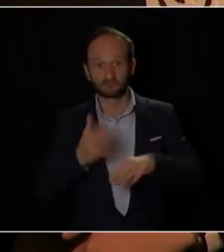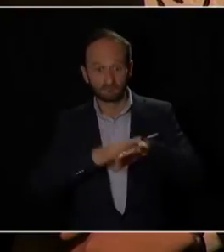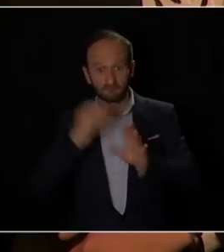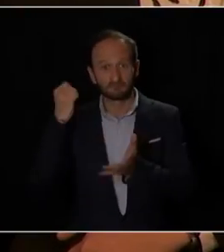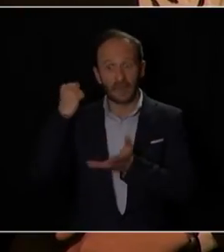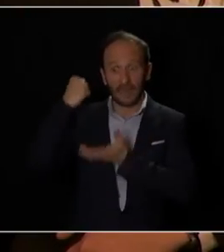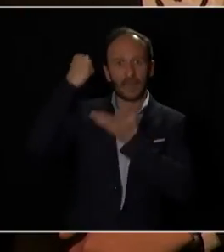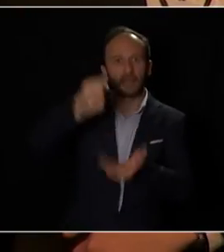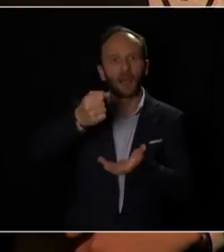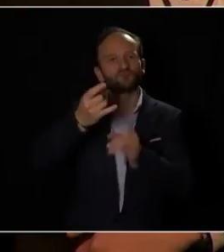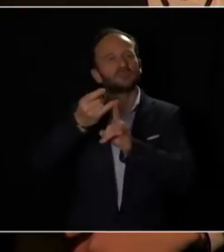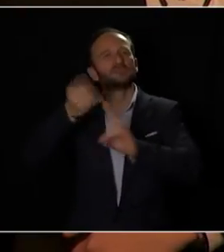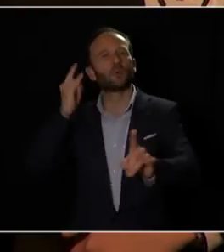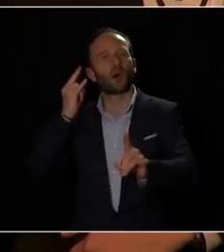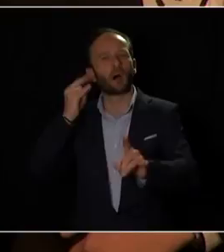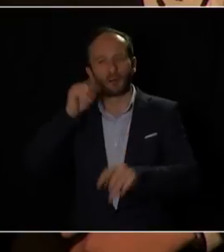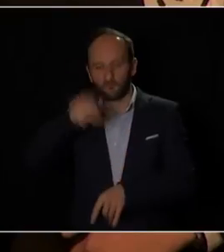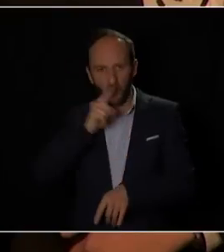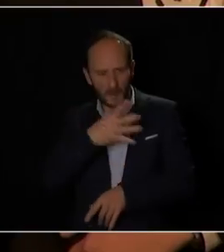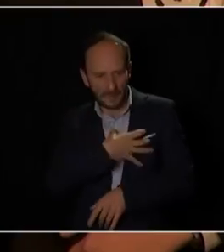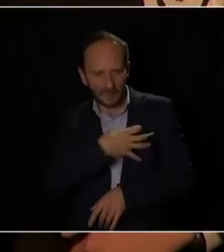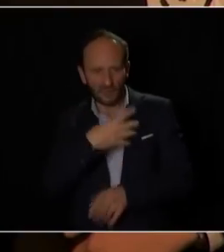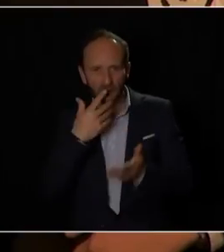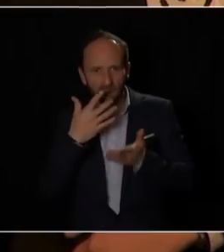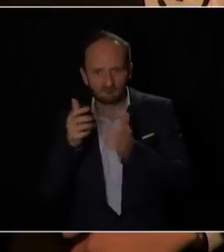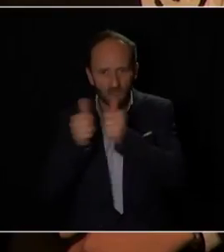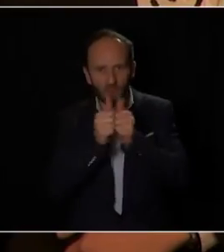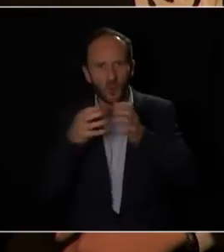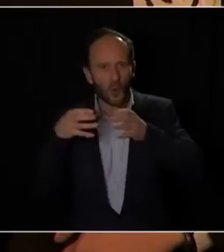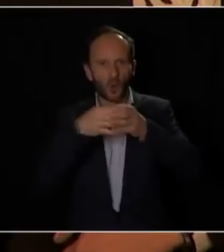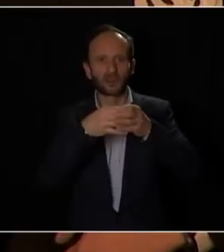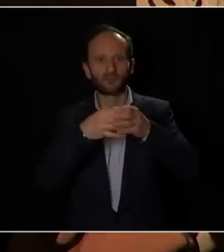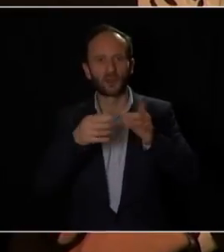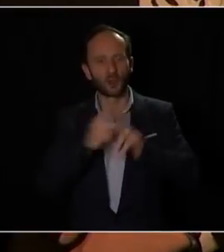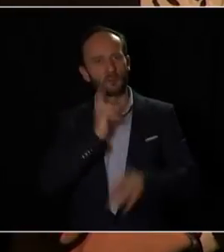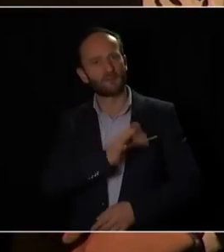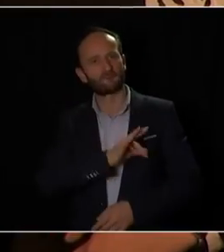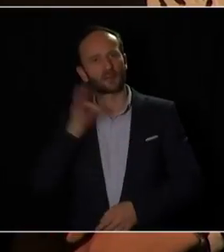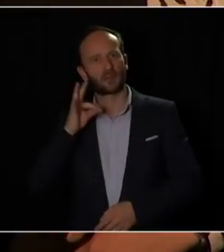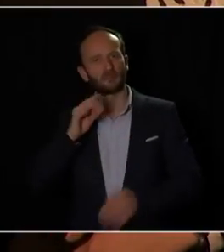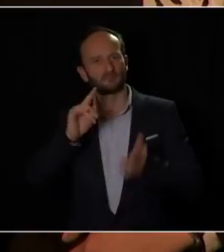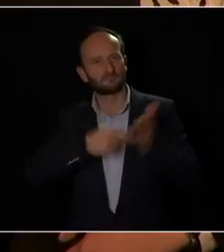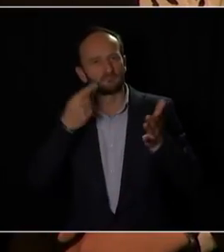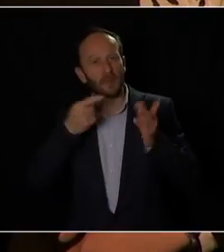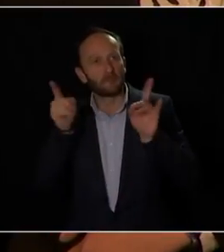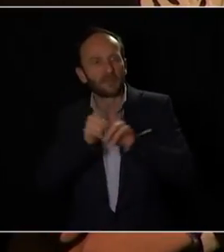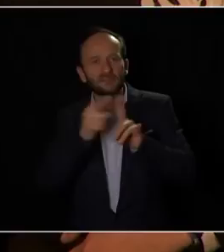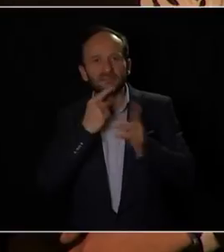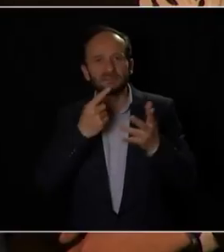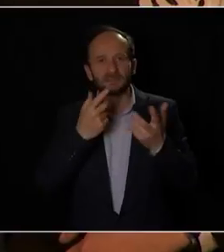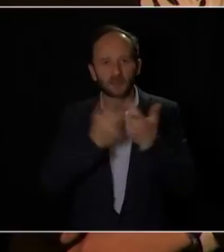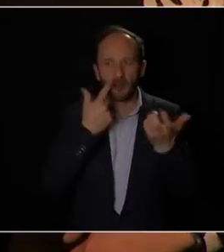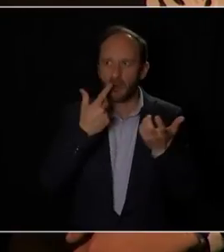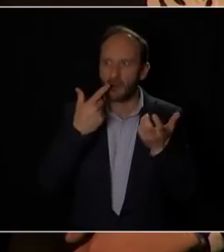passé soit une richesse collective, une fierté renouvelée pour nous, mais aussi une source, bien évidemment, d'élan